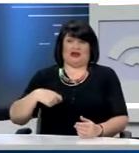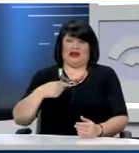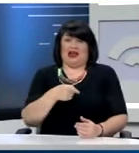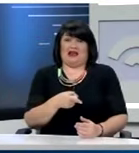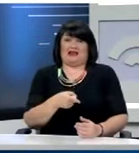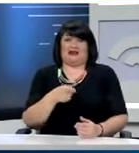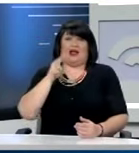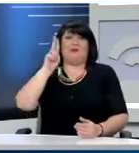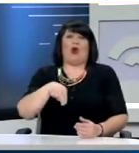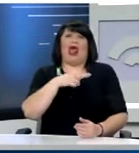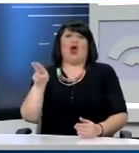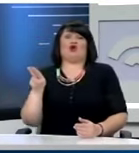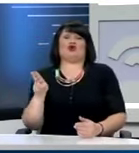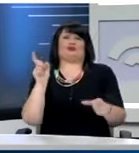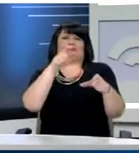Λαϊκό Ορθόδοξο Συναγερμό.